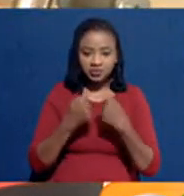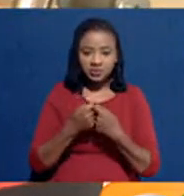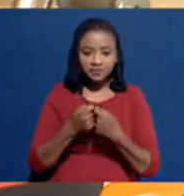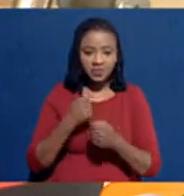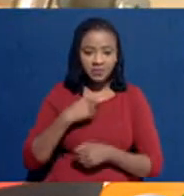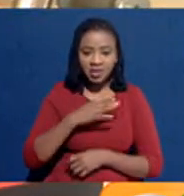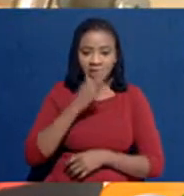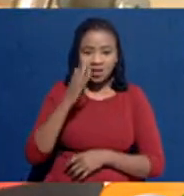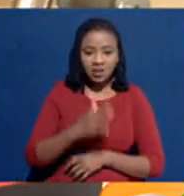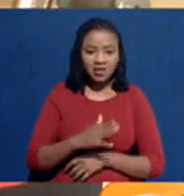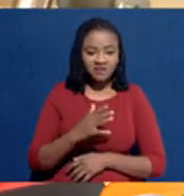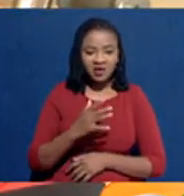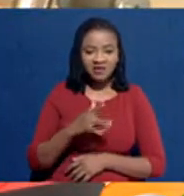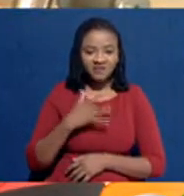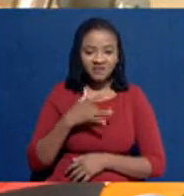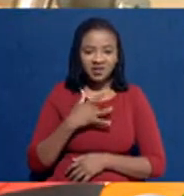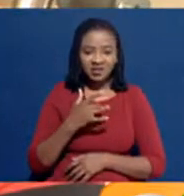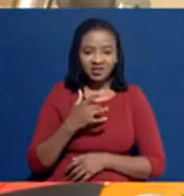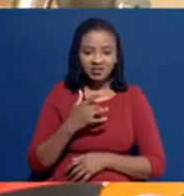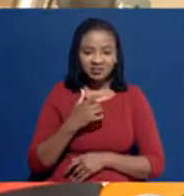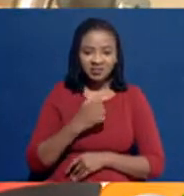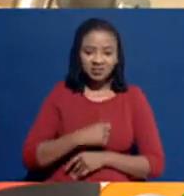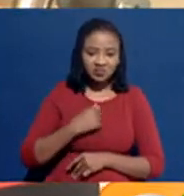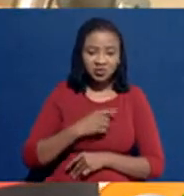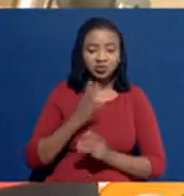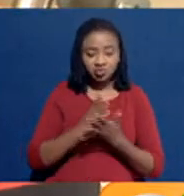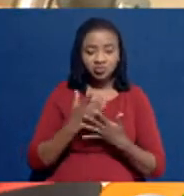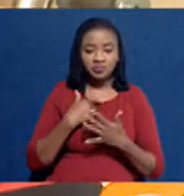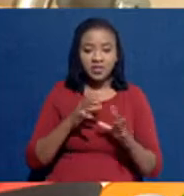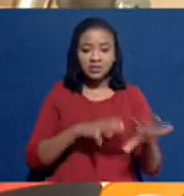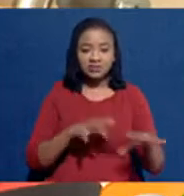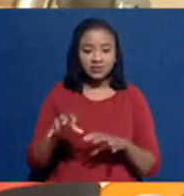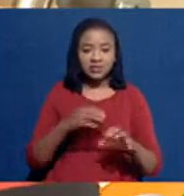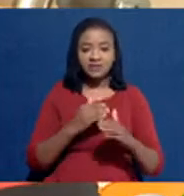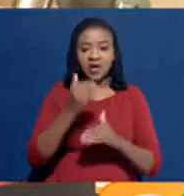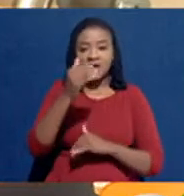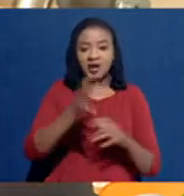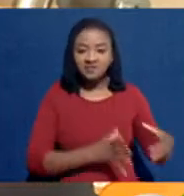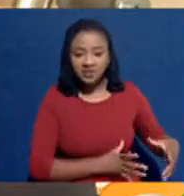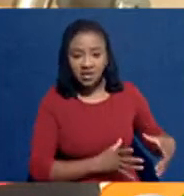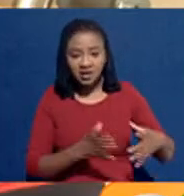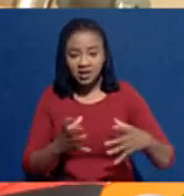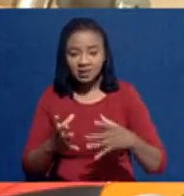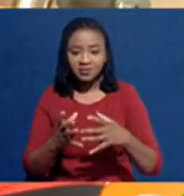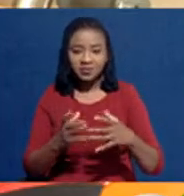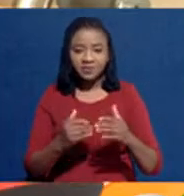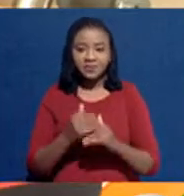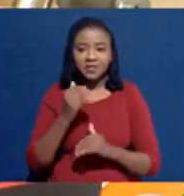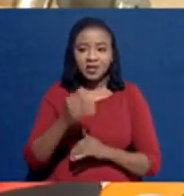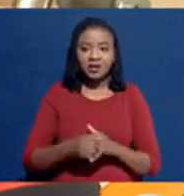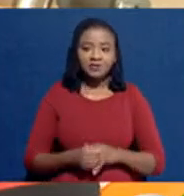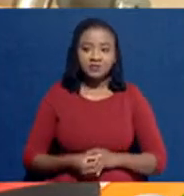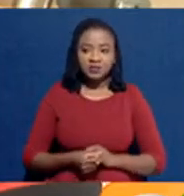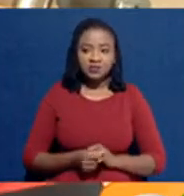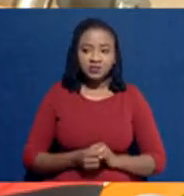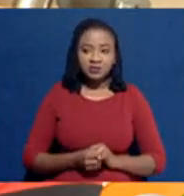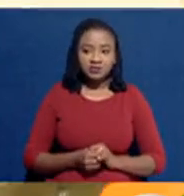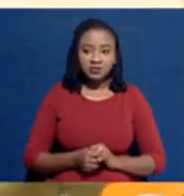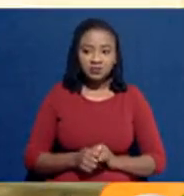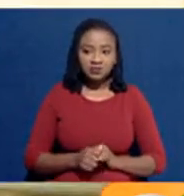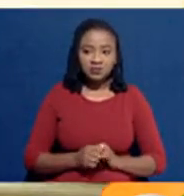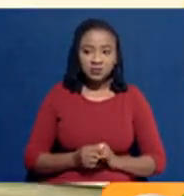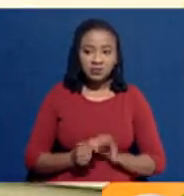Kenya. Though nalia huku nje nalia after rugby, after kutoka kuchezea Kenya, no one